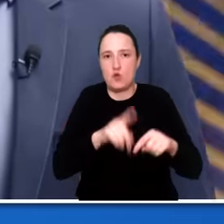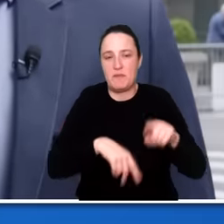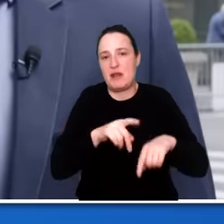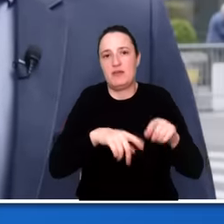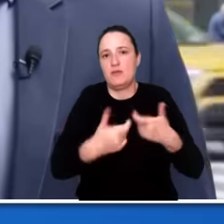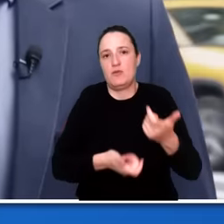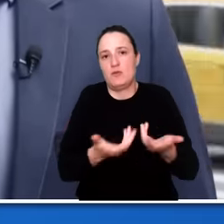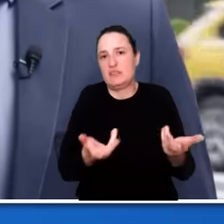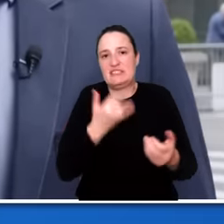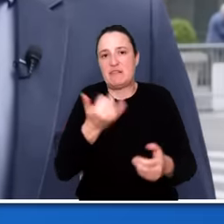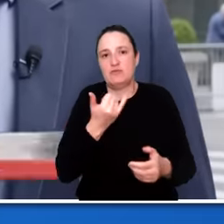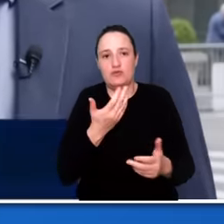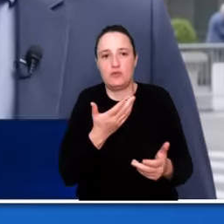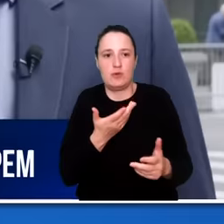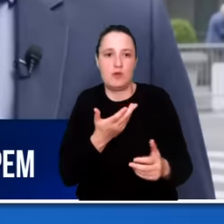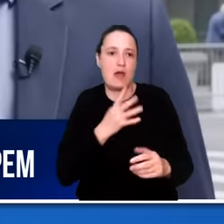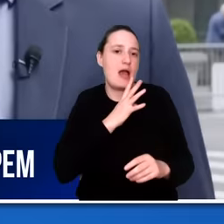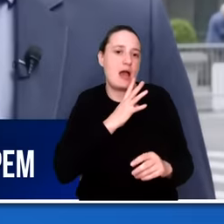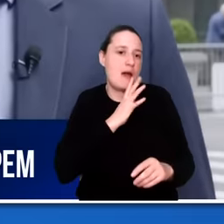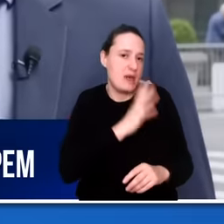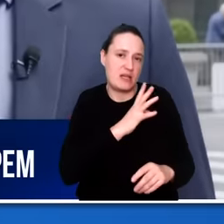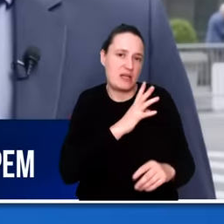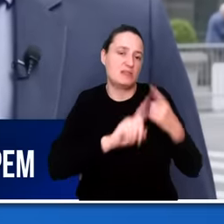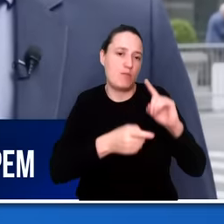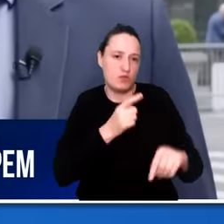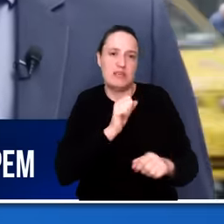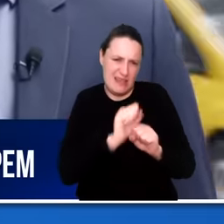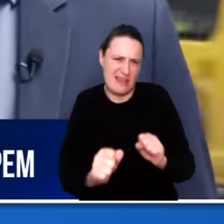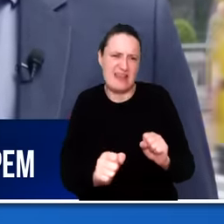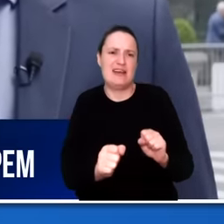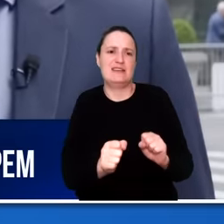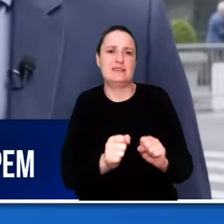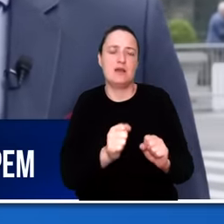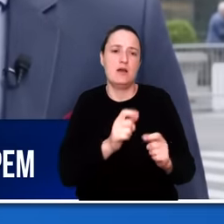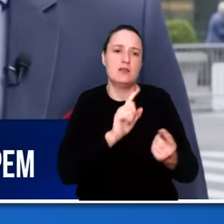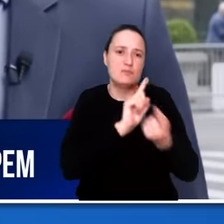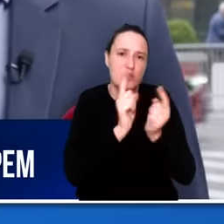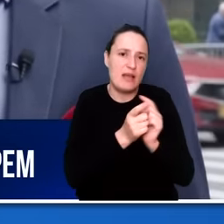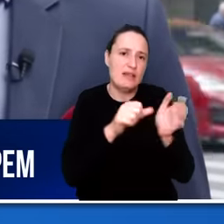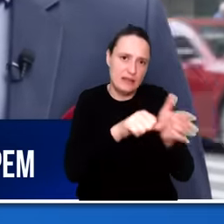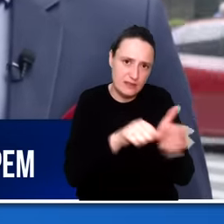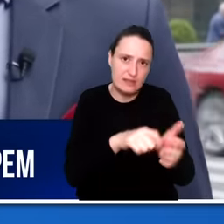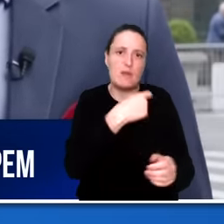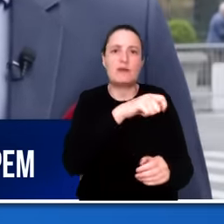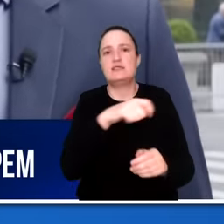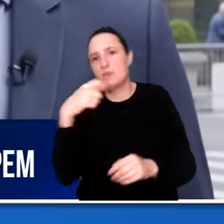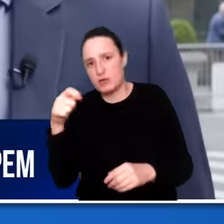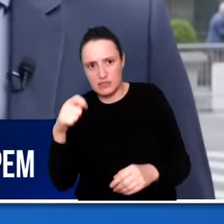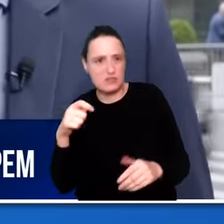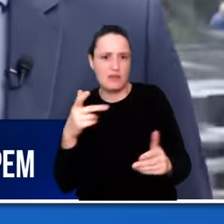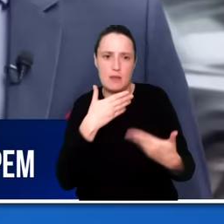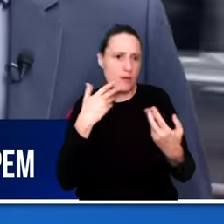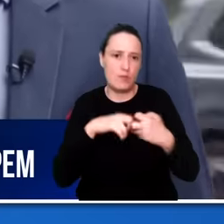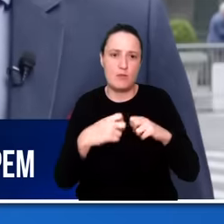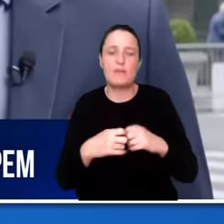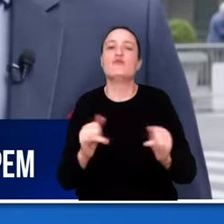funkcjonuje w Stanach Zjednoczonych, w amerykańskiej polityce od lat, że te spotkania również z pretendentami są i nikt nie ma z tym żadnego problemu. To jak to w